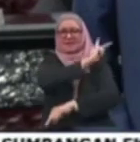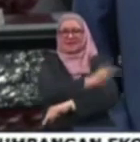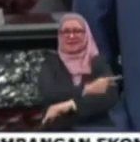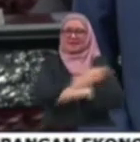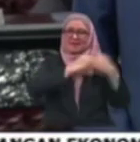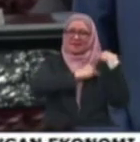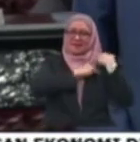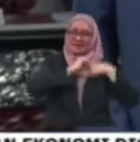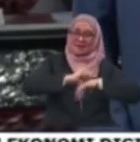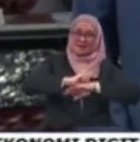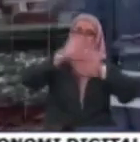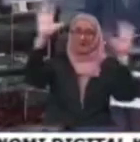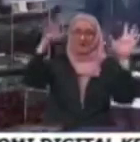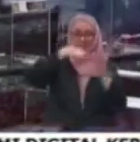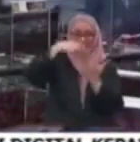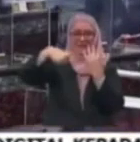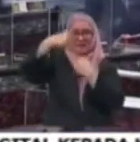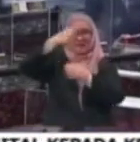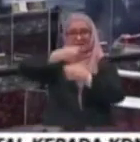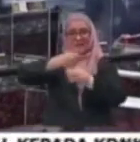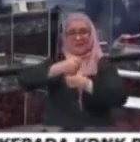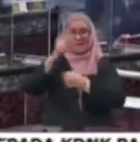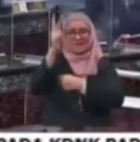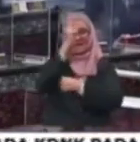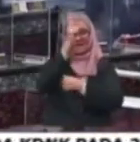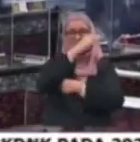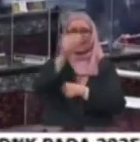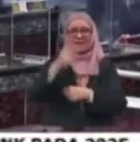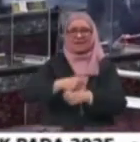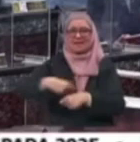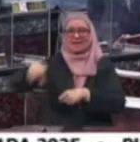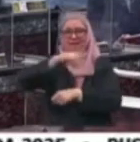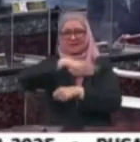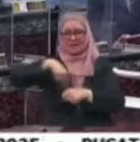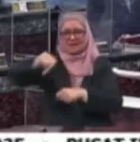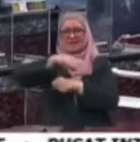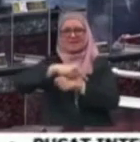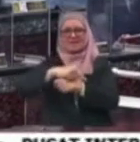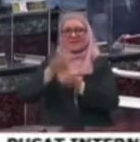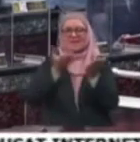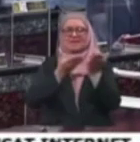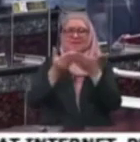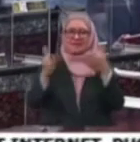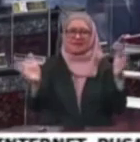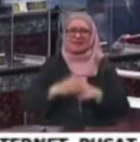antara anggota pentadbiran dengan penjawat awam. Di samping itu,